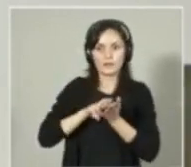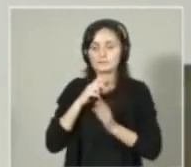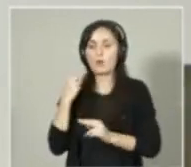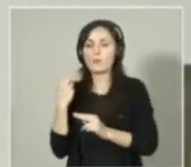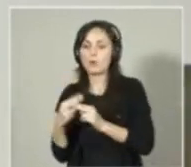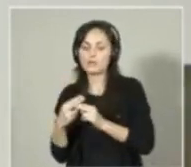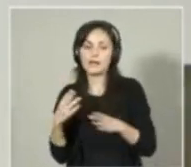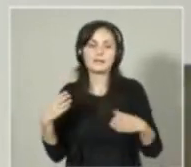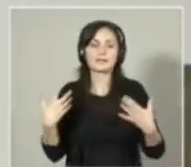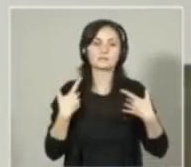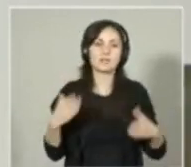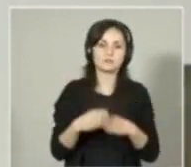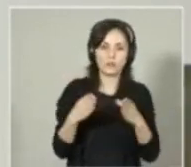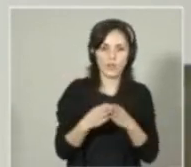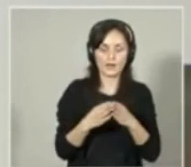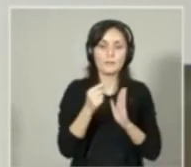2.